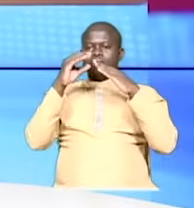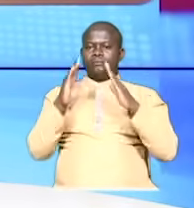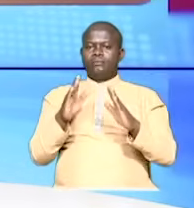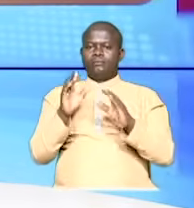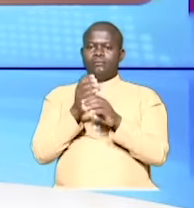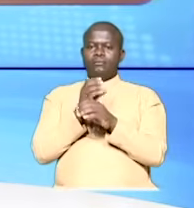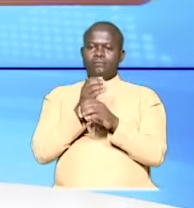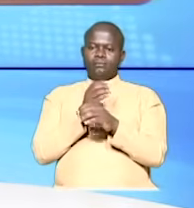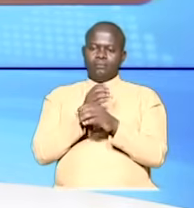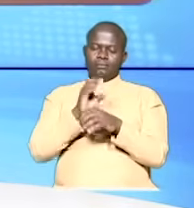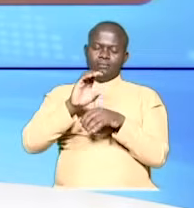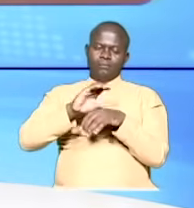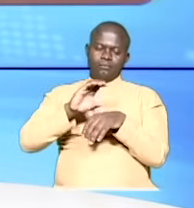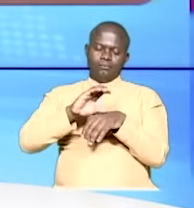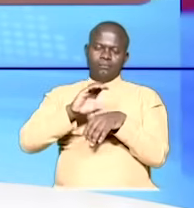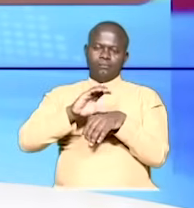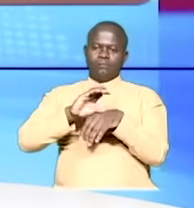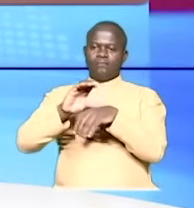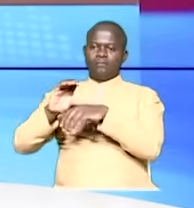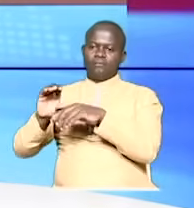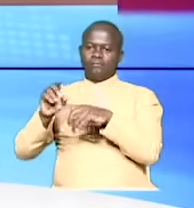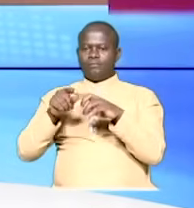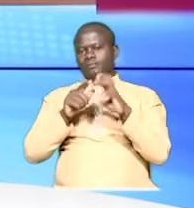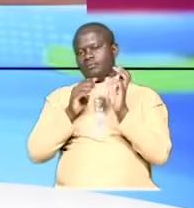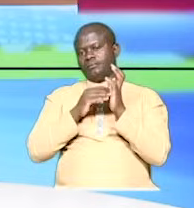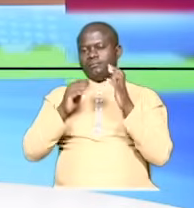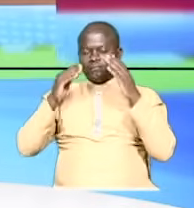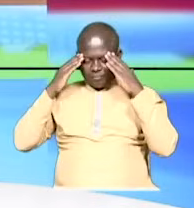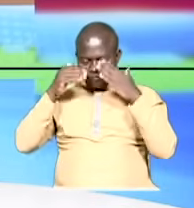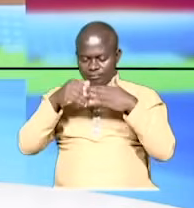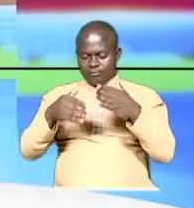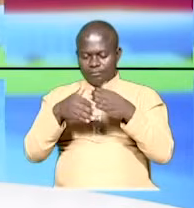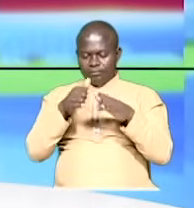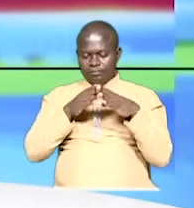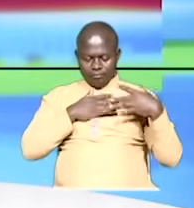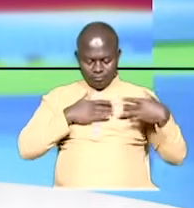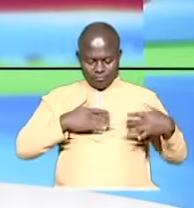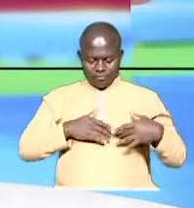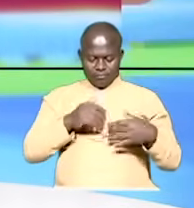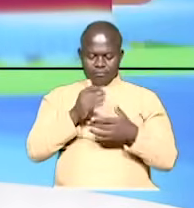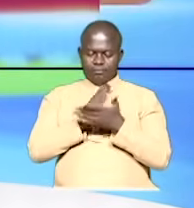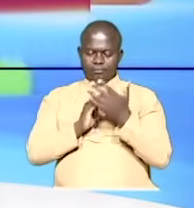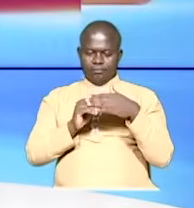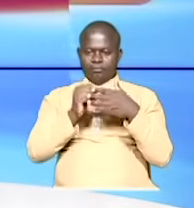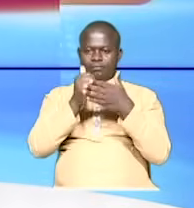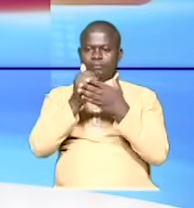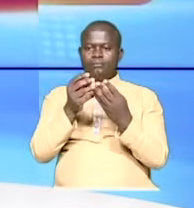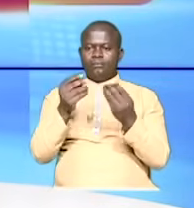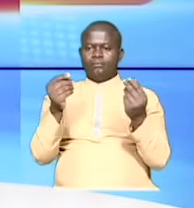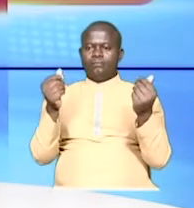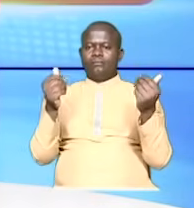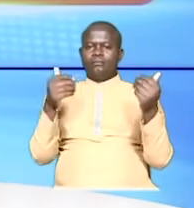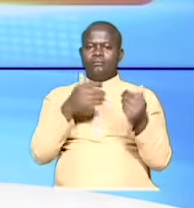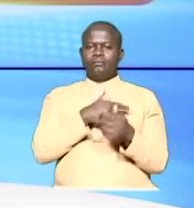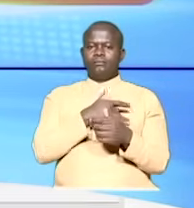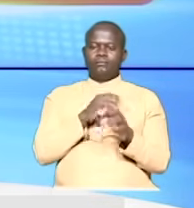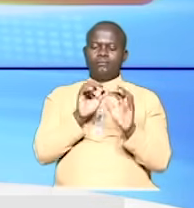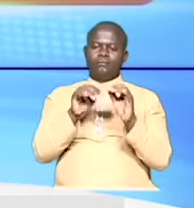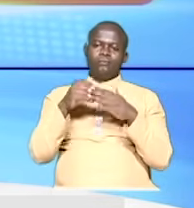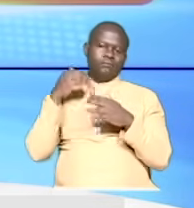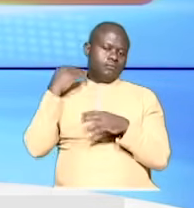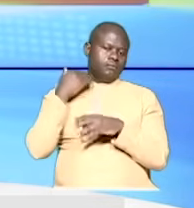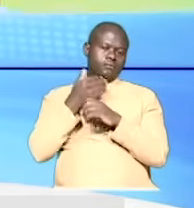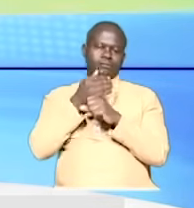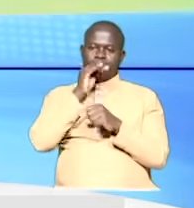b'amadini n'amatorero baravuga ko gushyira imbaraga mu nyigisho z'isanamitima ngo ari kimwe mu bifasha komora ibikomere byasizwe na jenoside